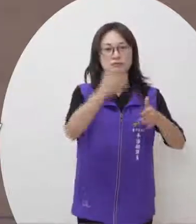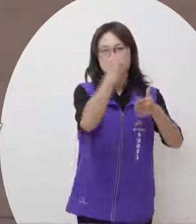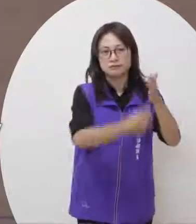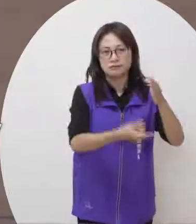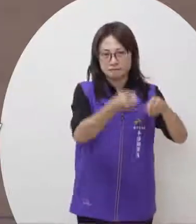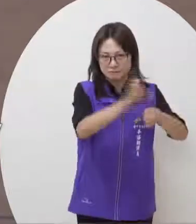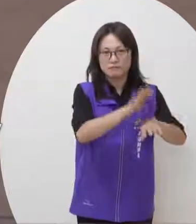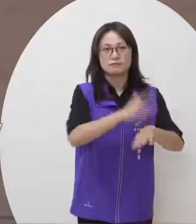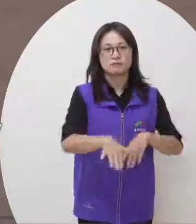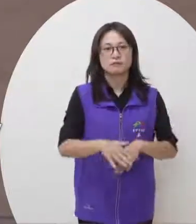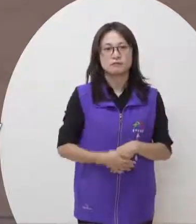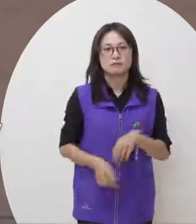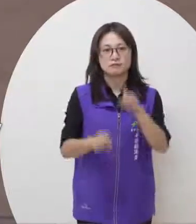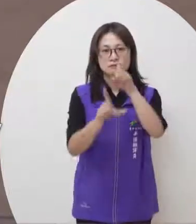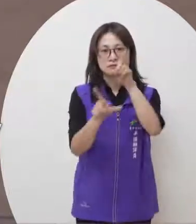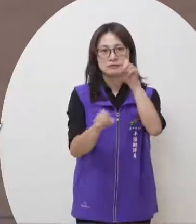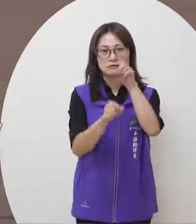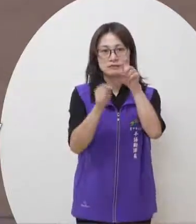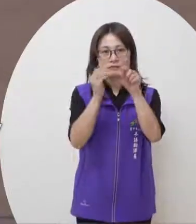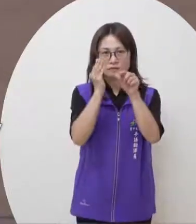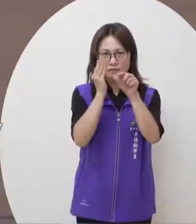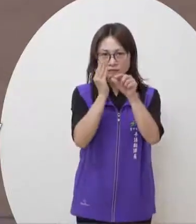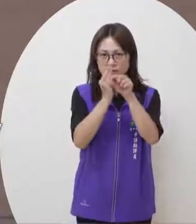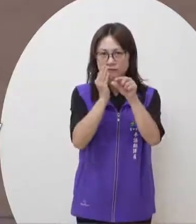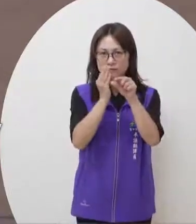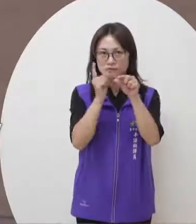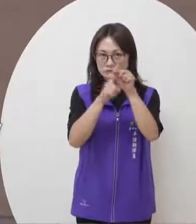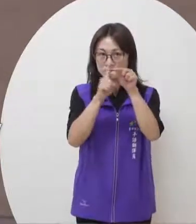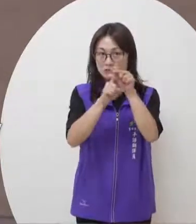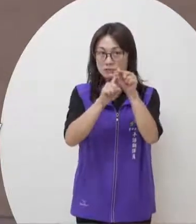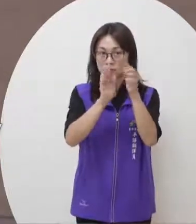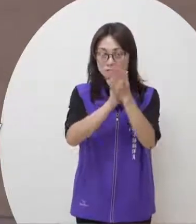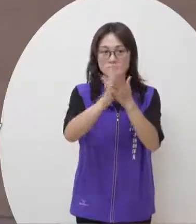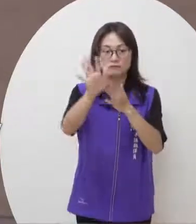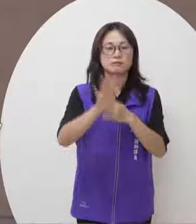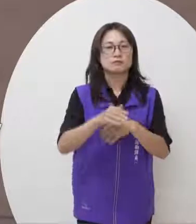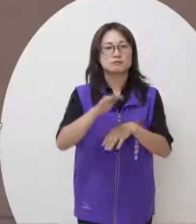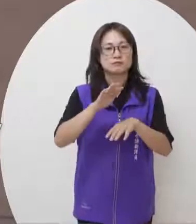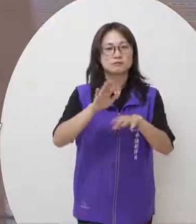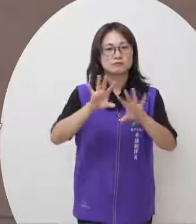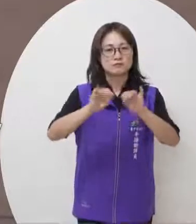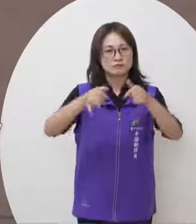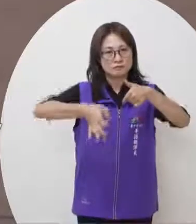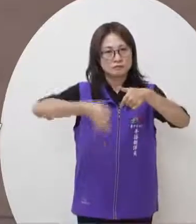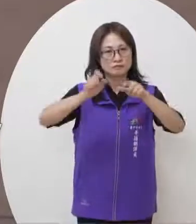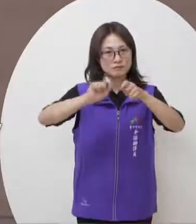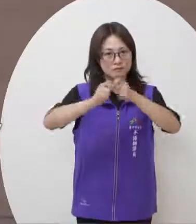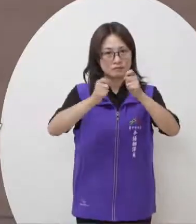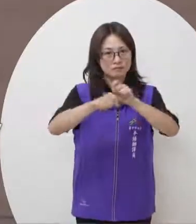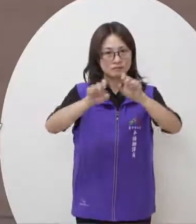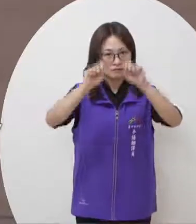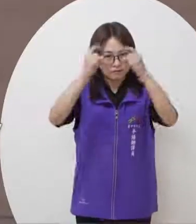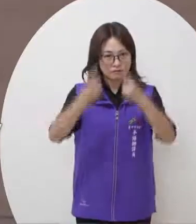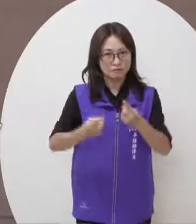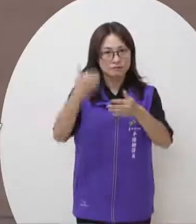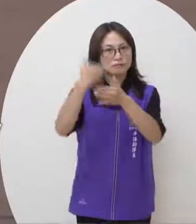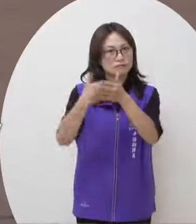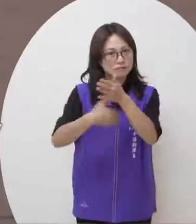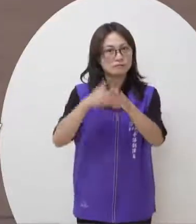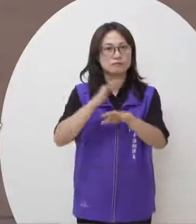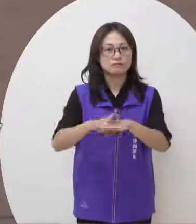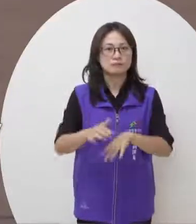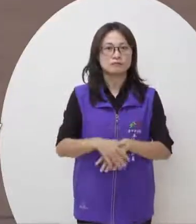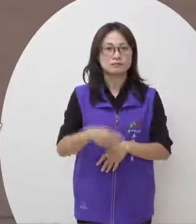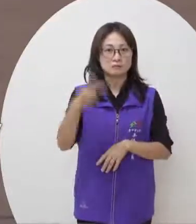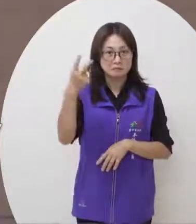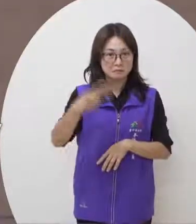以后，那我们今年有个重大政策，就是调降地价税，这是6都可能是唯一，而且降的幅度